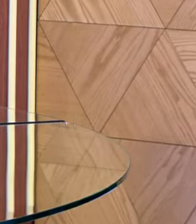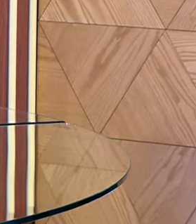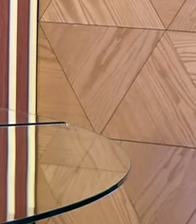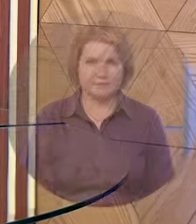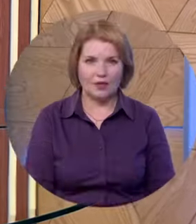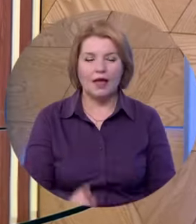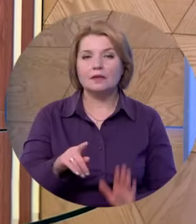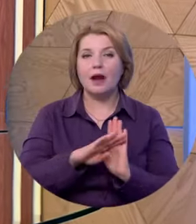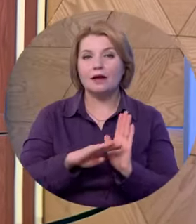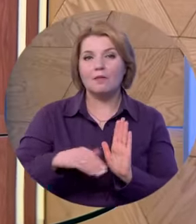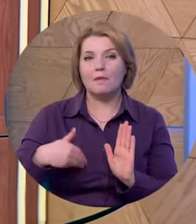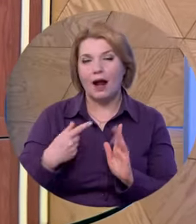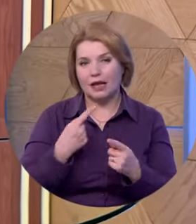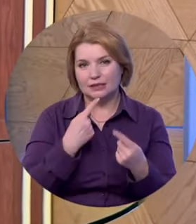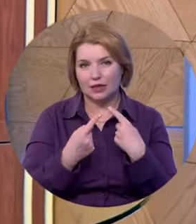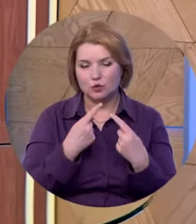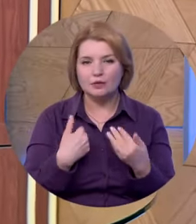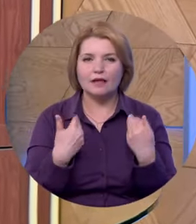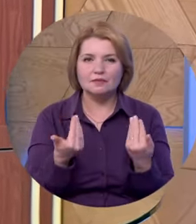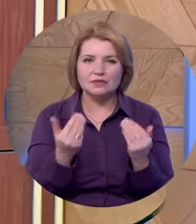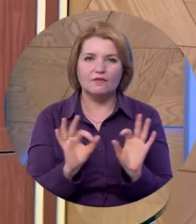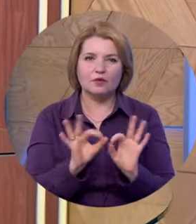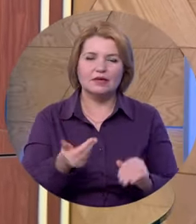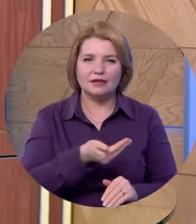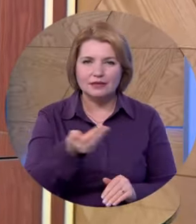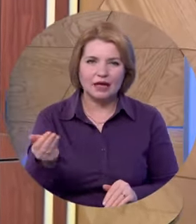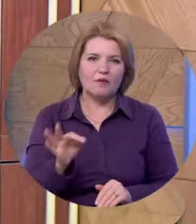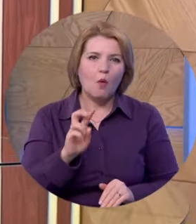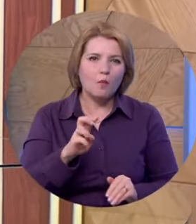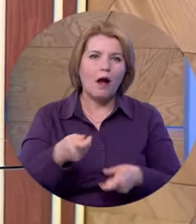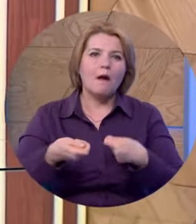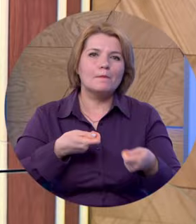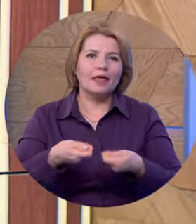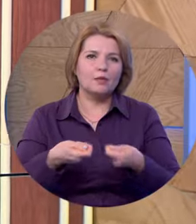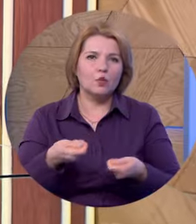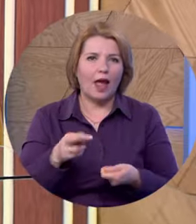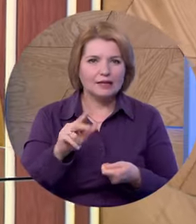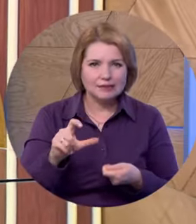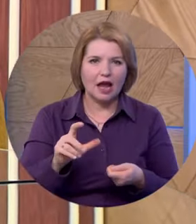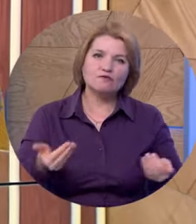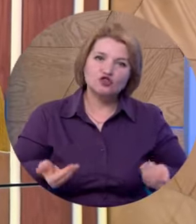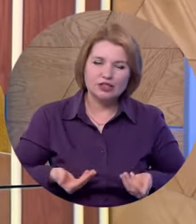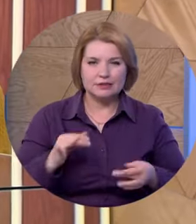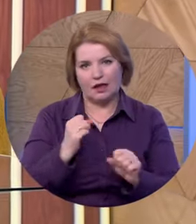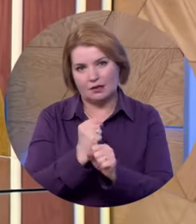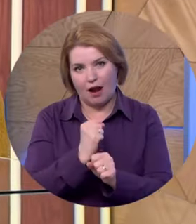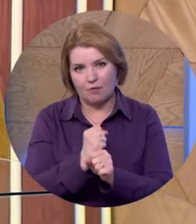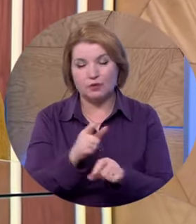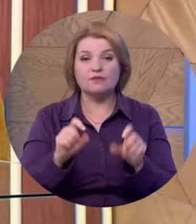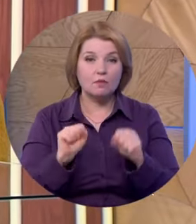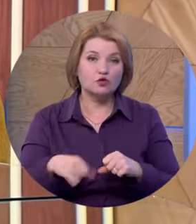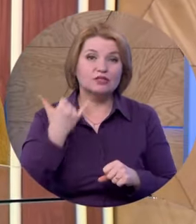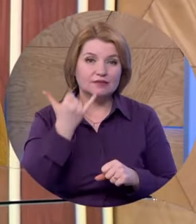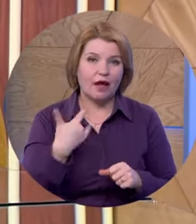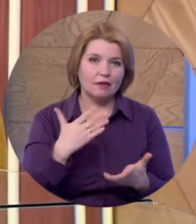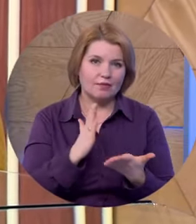Это полезная консультация. Мы сегодня говорим о манипуляциях и в жизни, и на работе. 635-85-72. Это телефон прямого эфира. Вы можете